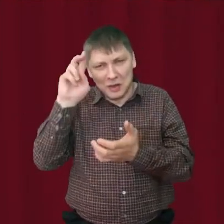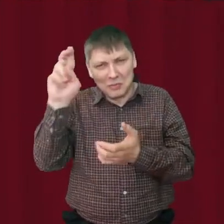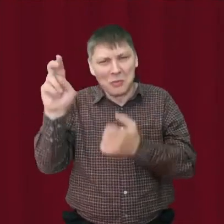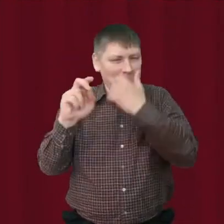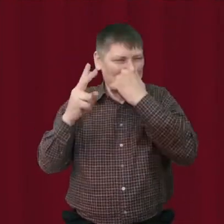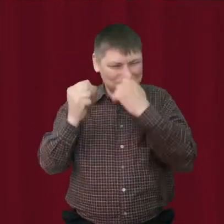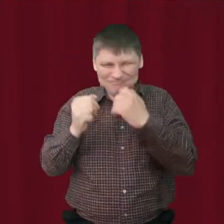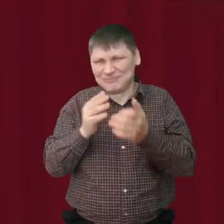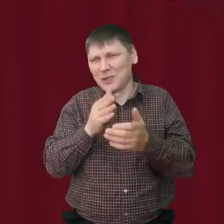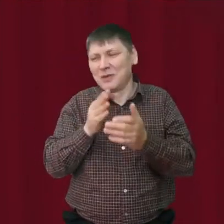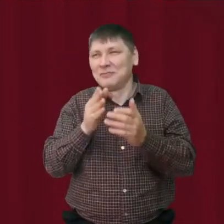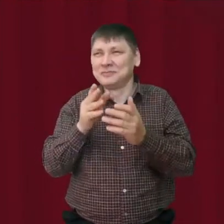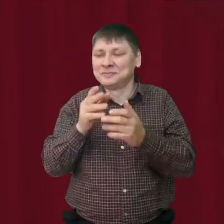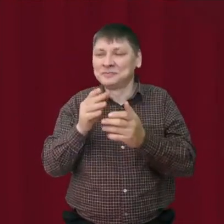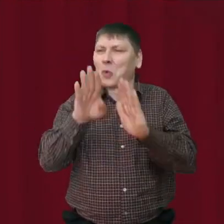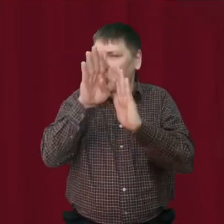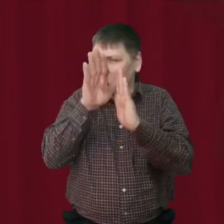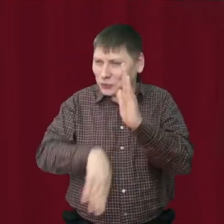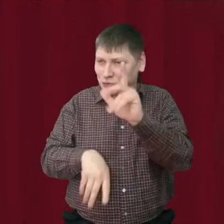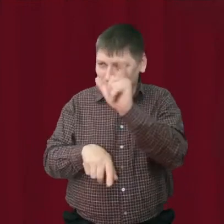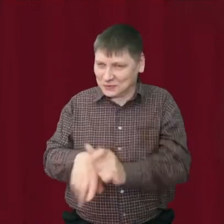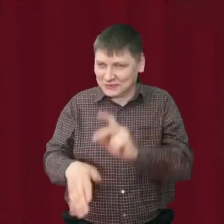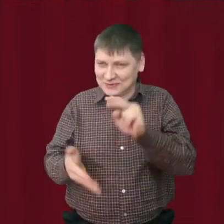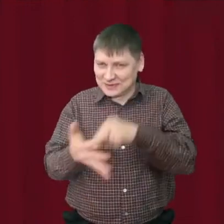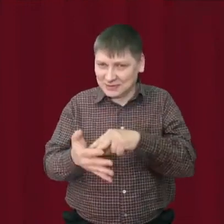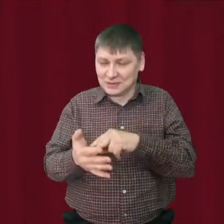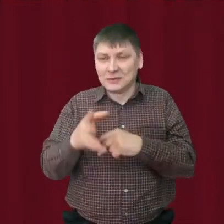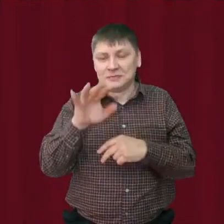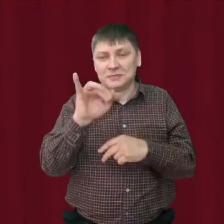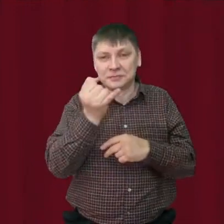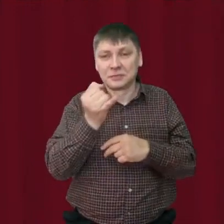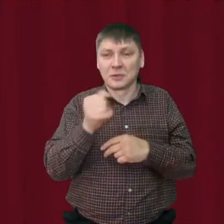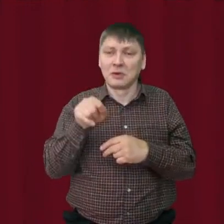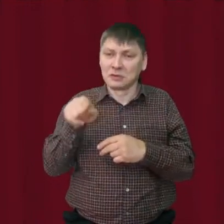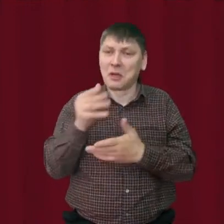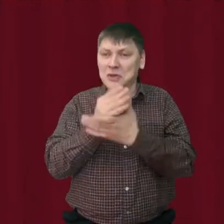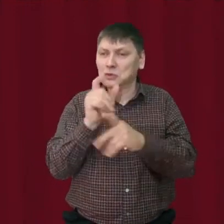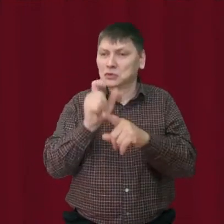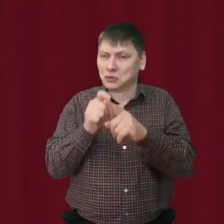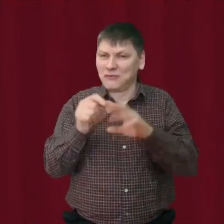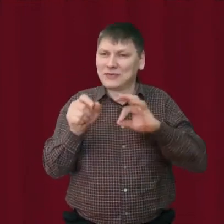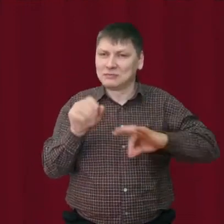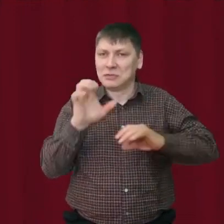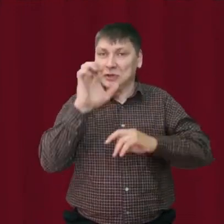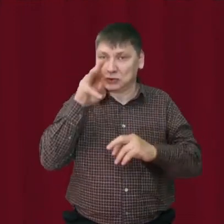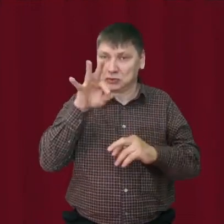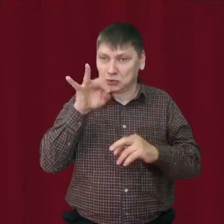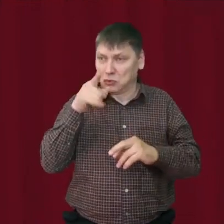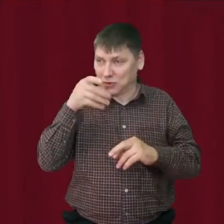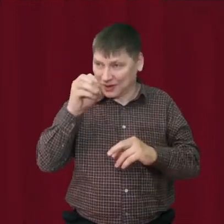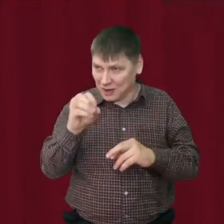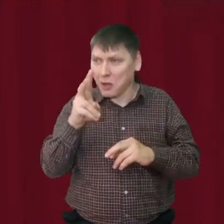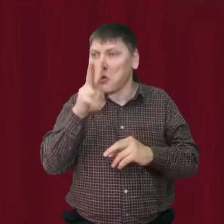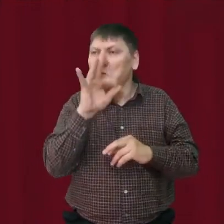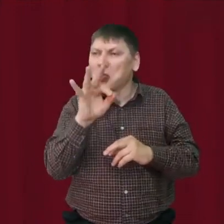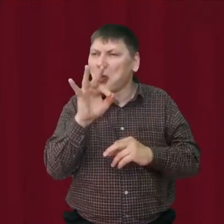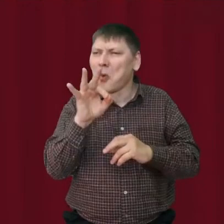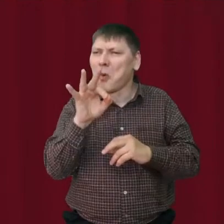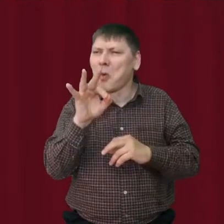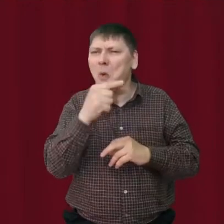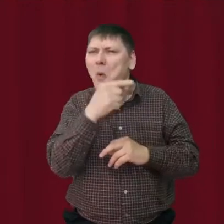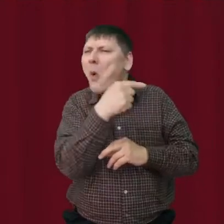дальше уклонение от Божьих заповедей, от Божьей воли. И вот там используется это слово «сторге» только в негативном смысле, поэтому